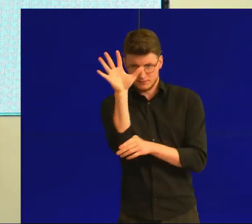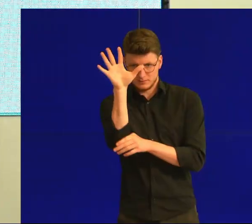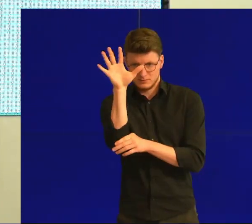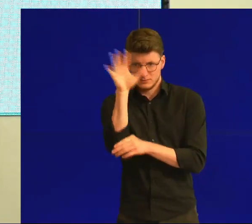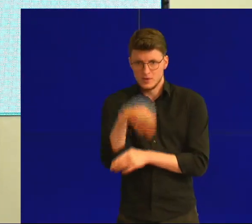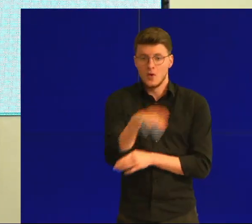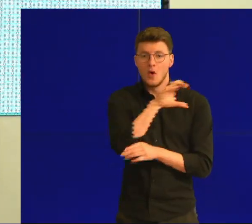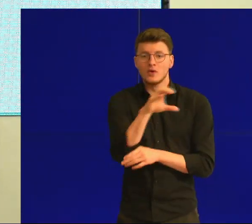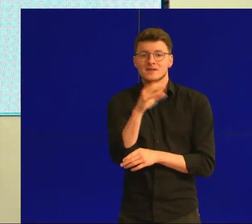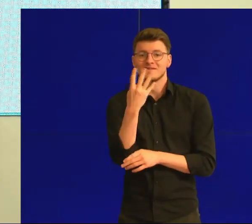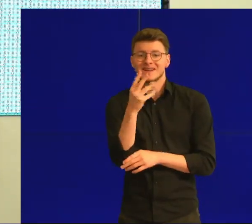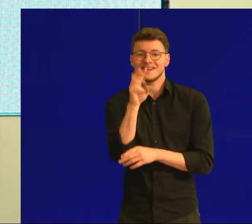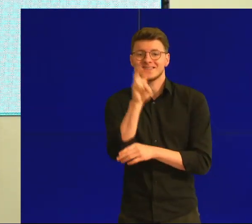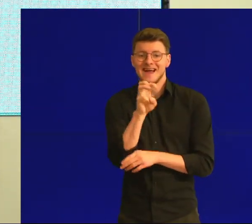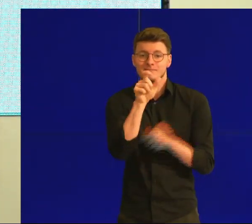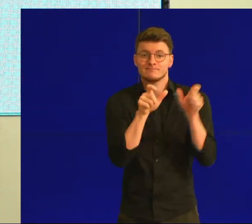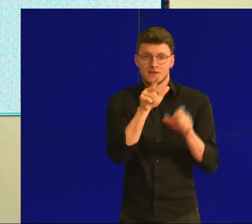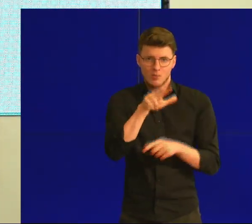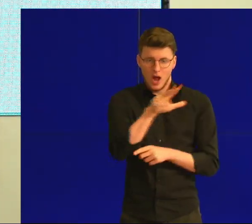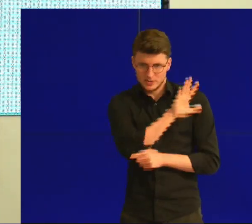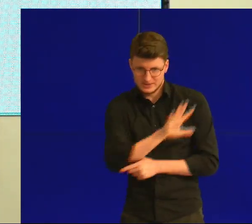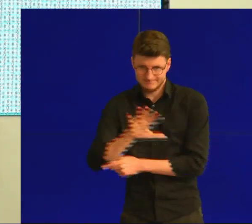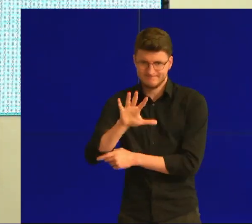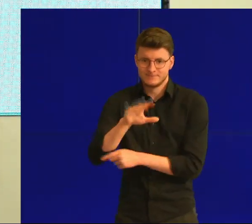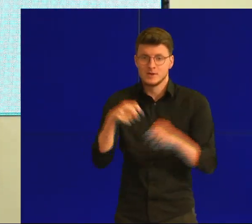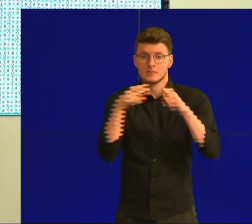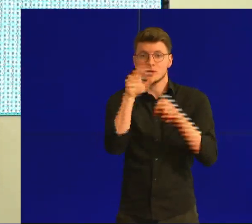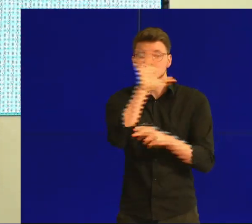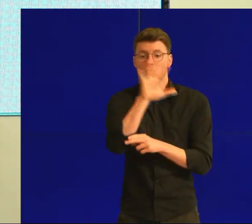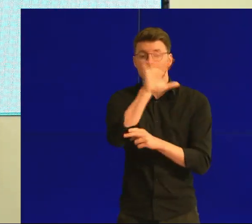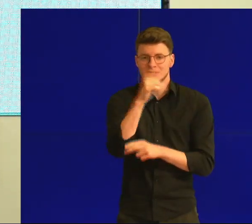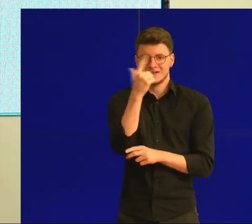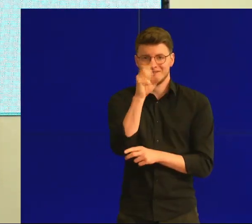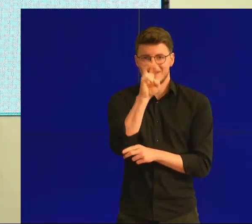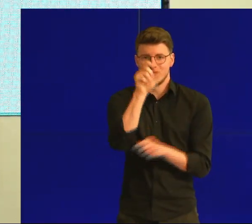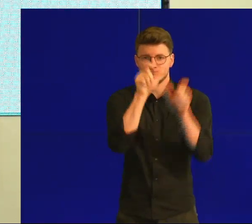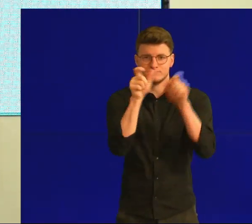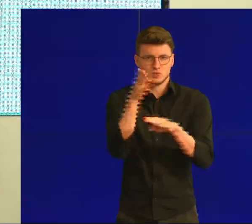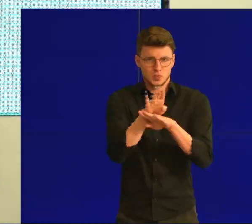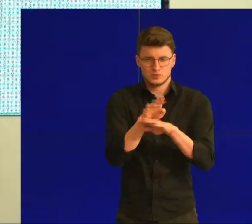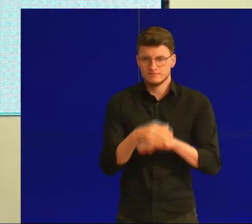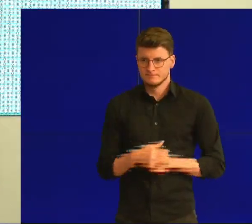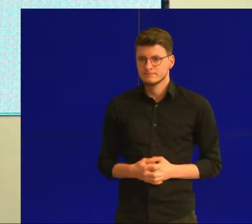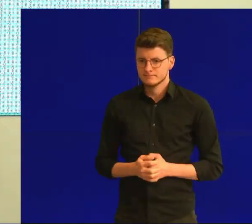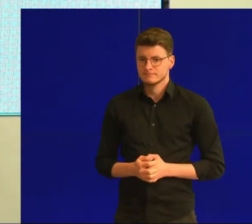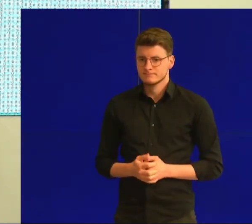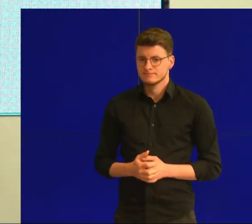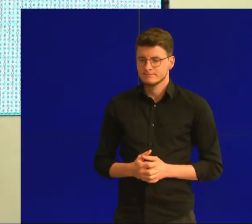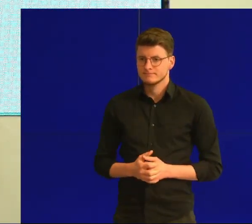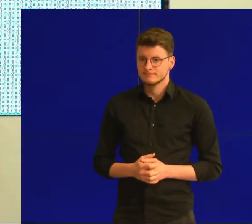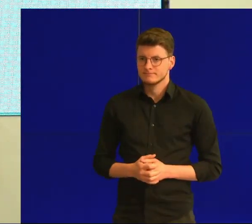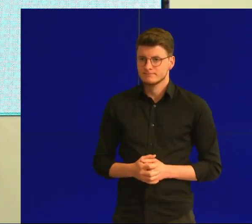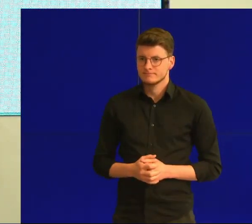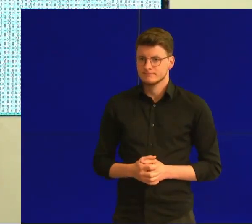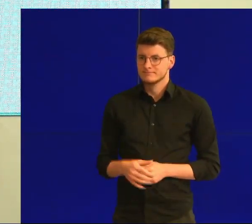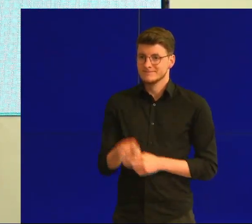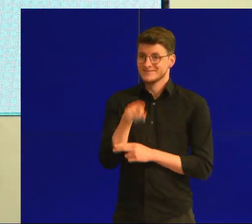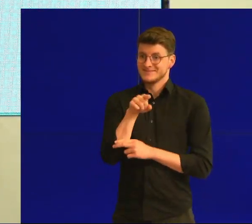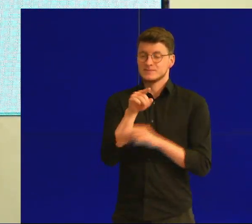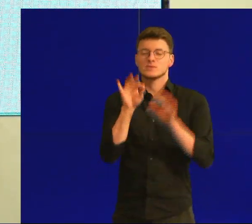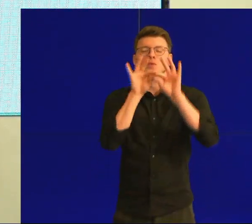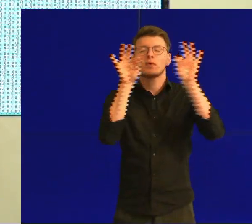et bruxelles 20 millions d'unités mais ouvre les donneurs dignité